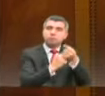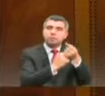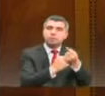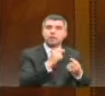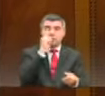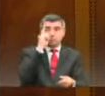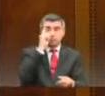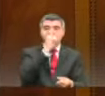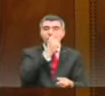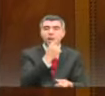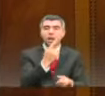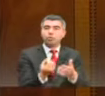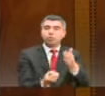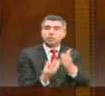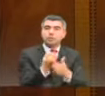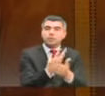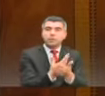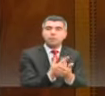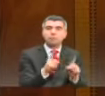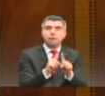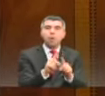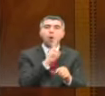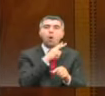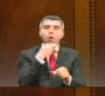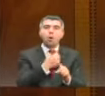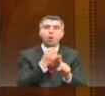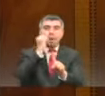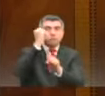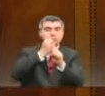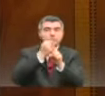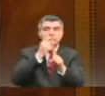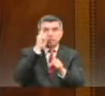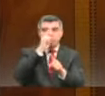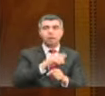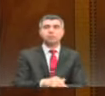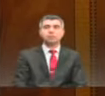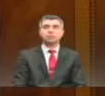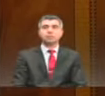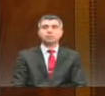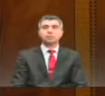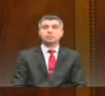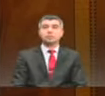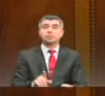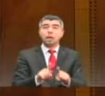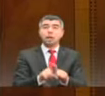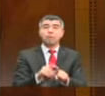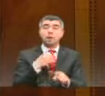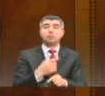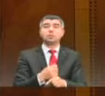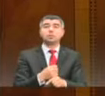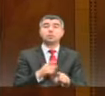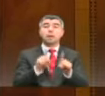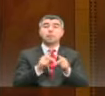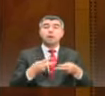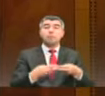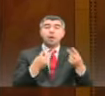من الأنظمة الجديدة التي ستقوم هذه الحكومة بوضعها حيز التنفيذ إن شاء الله. مواصلة تفعيل